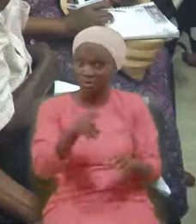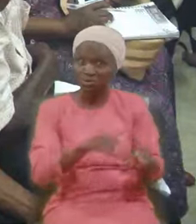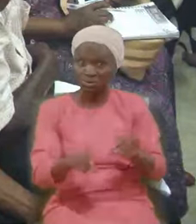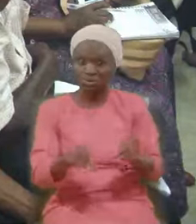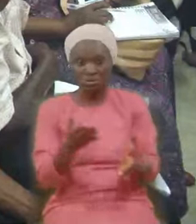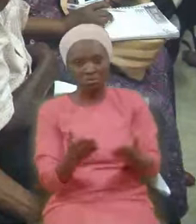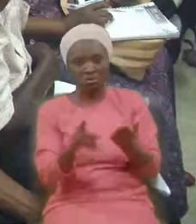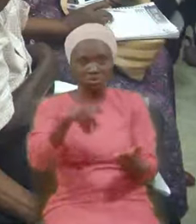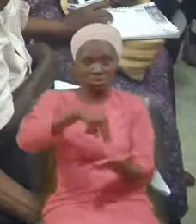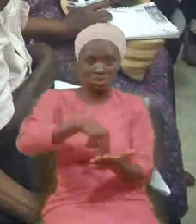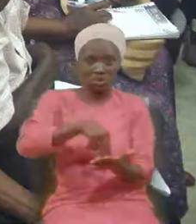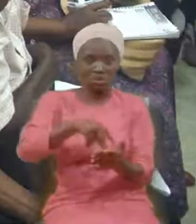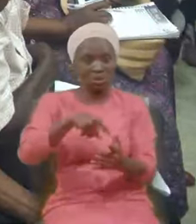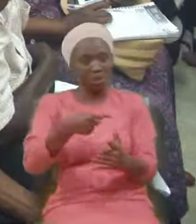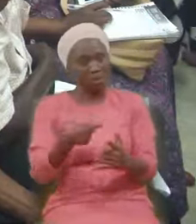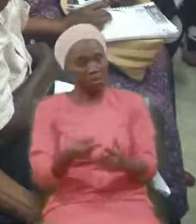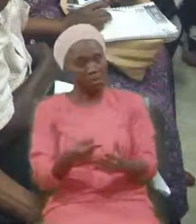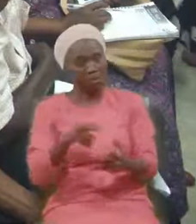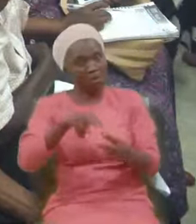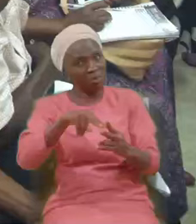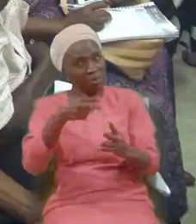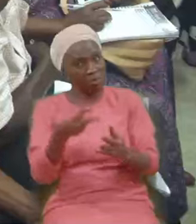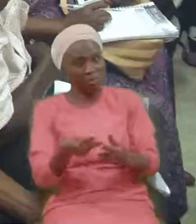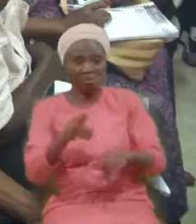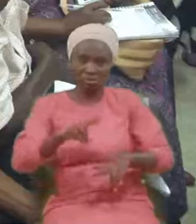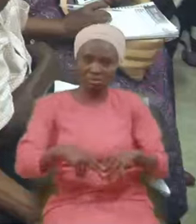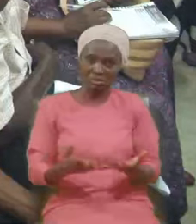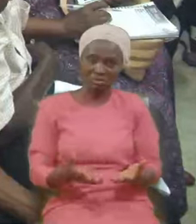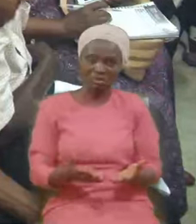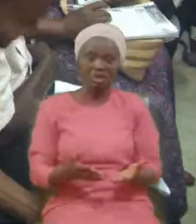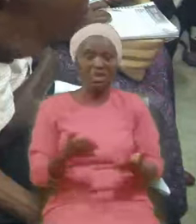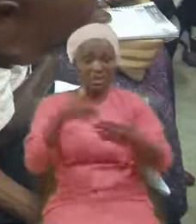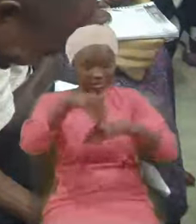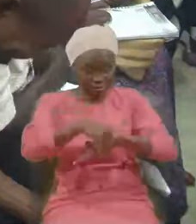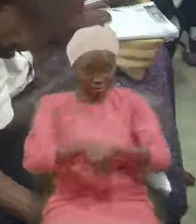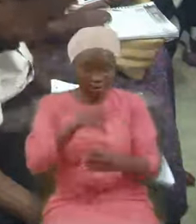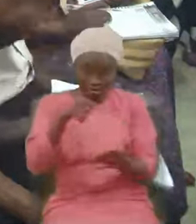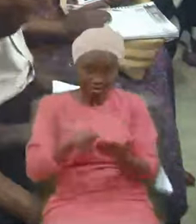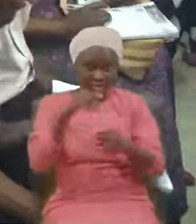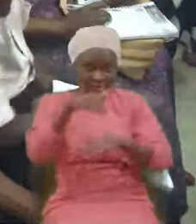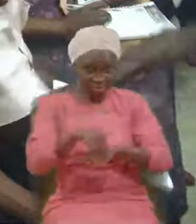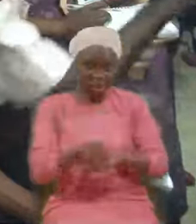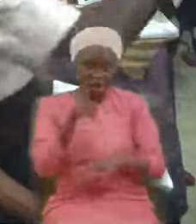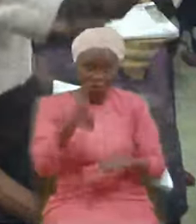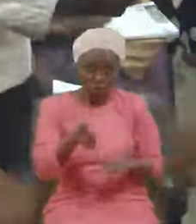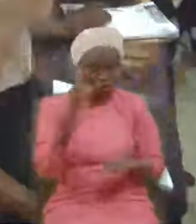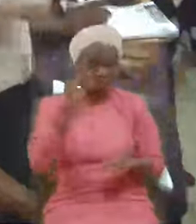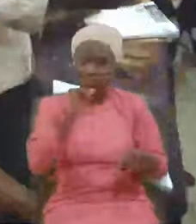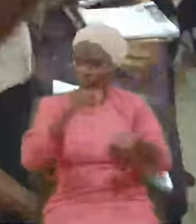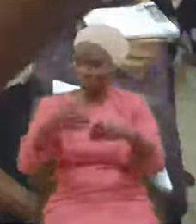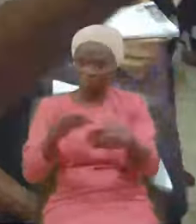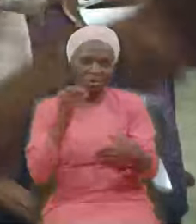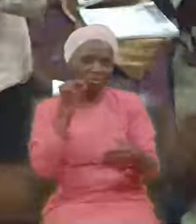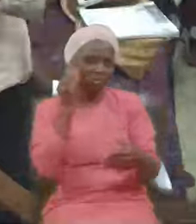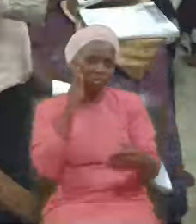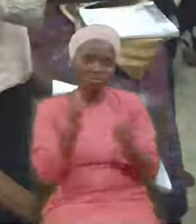ou assis, ou bien que vous mettez la tête contre la terre, ou quel que soit le cas,